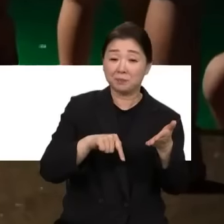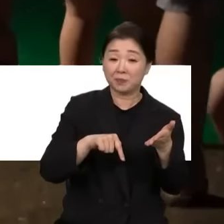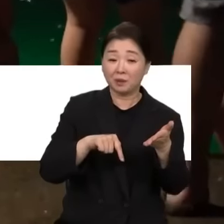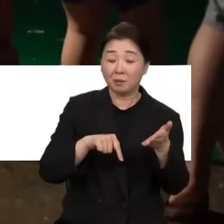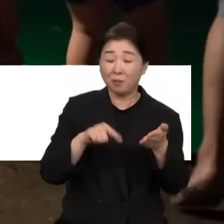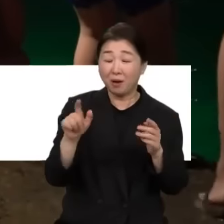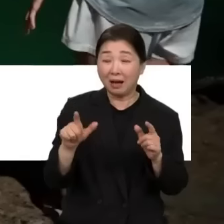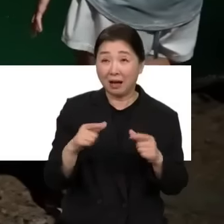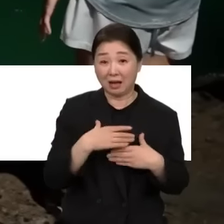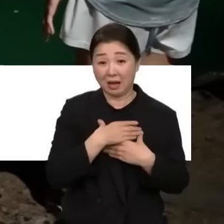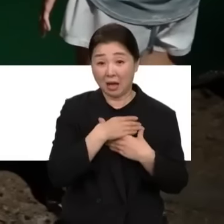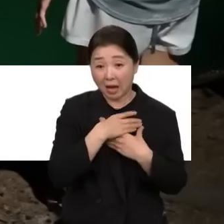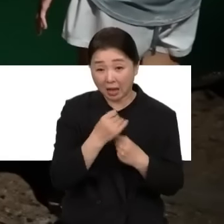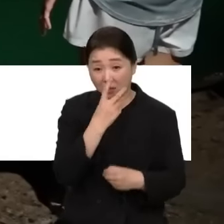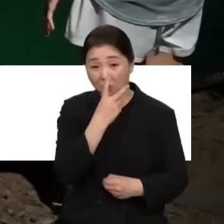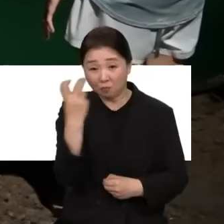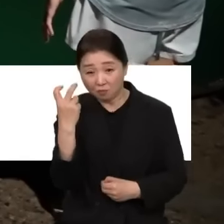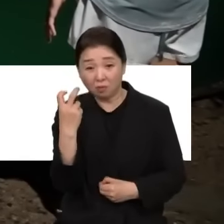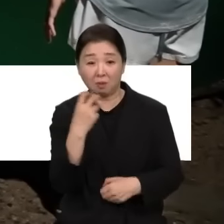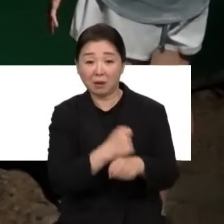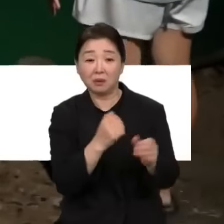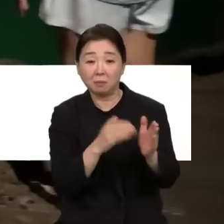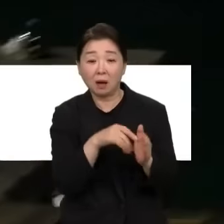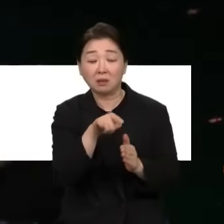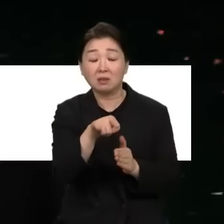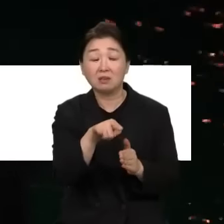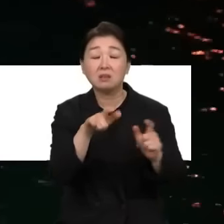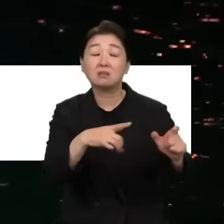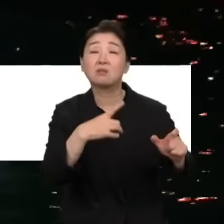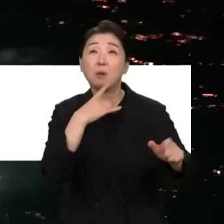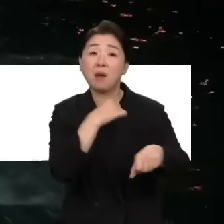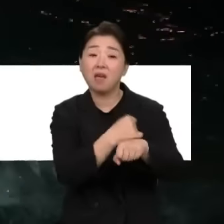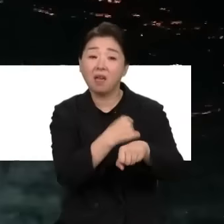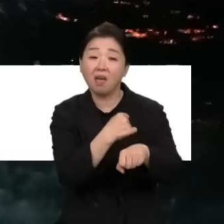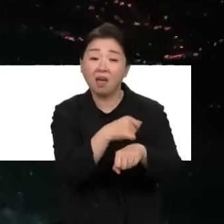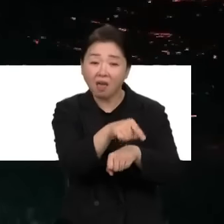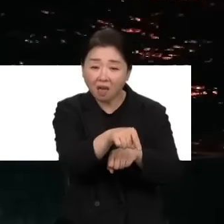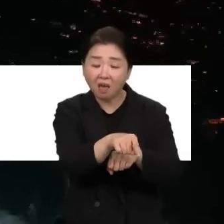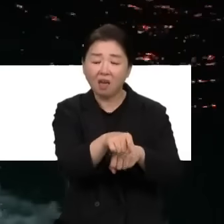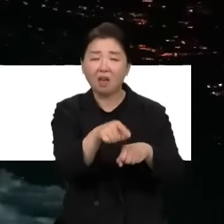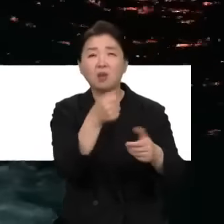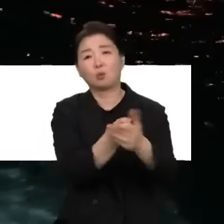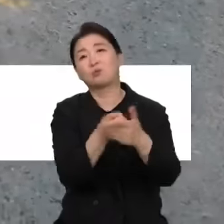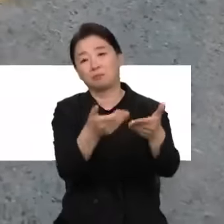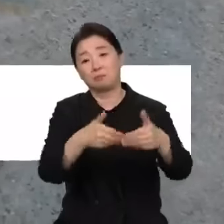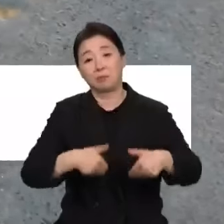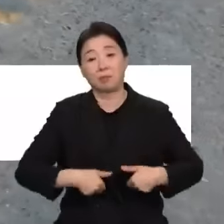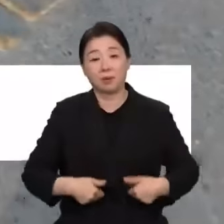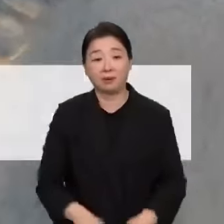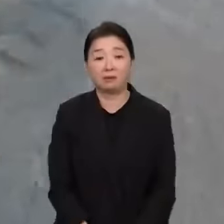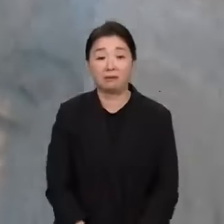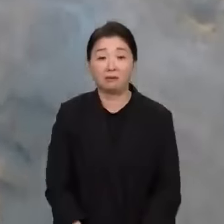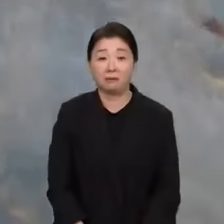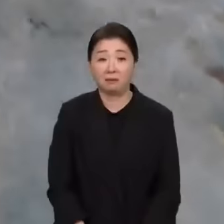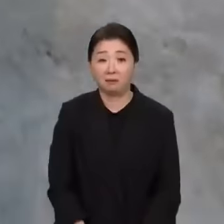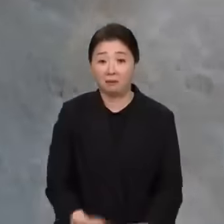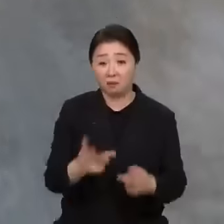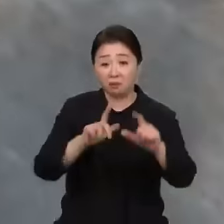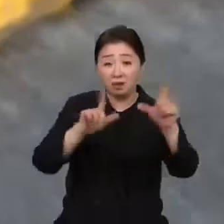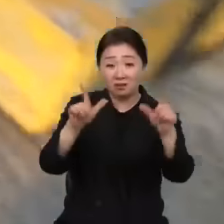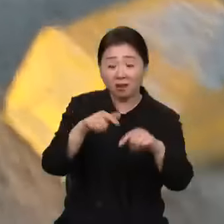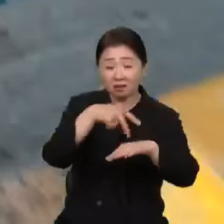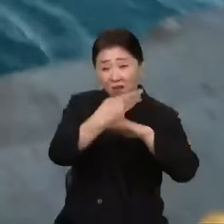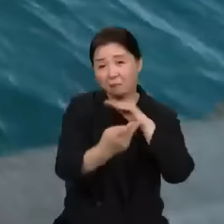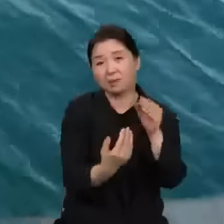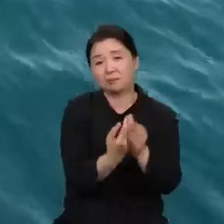라이프가드라든지 안전요원을 배치해서 이 구역에서만 해라라는 식으로 하는 게 더 낫지 않을까. 취재 당일에도 다이빙